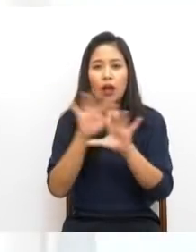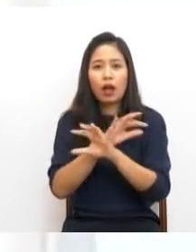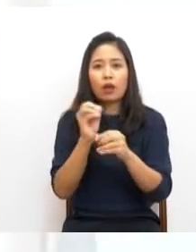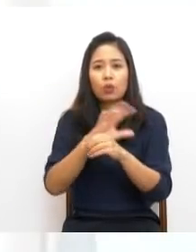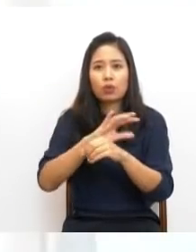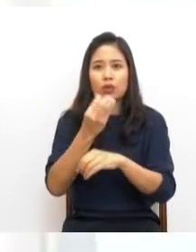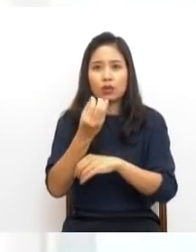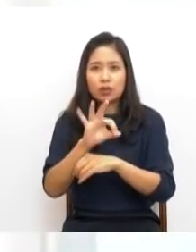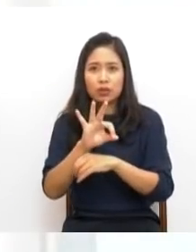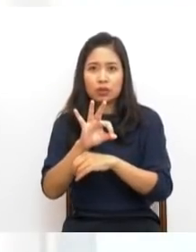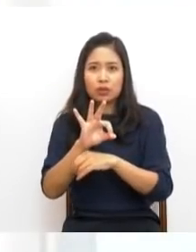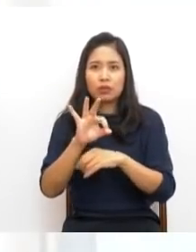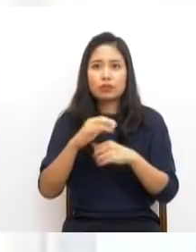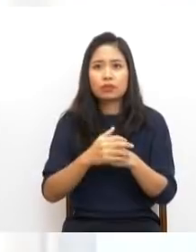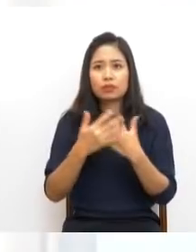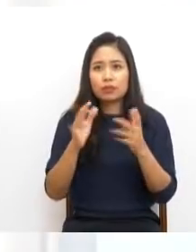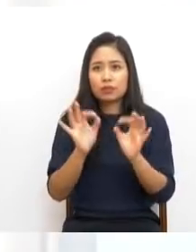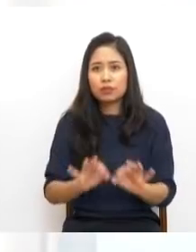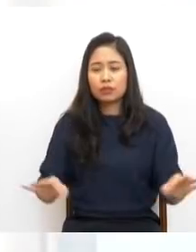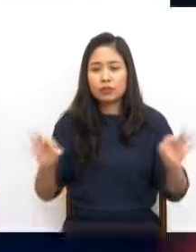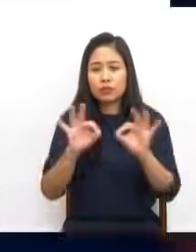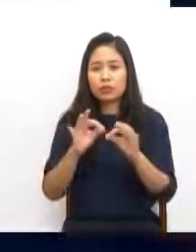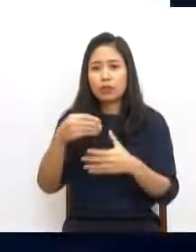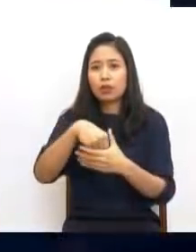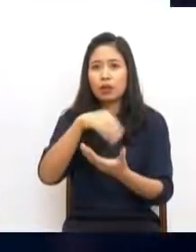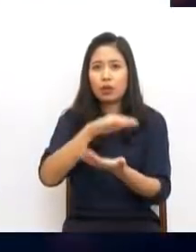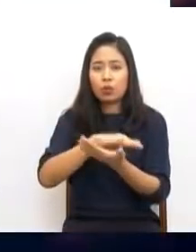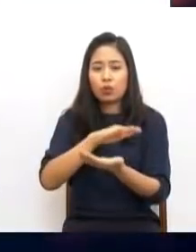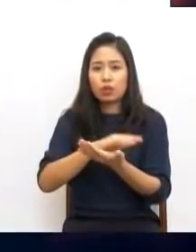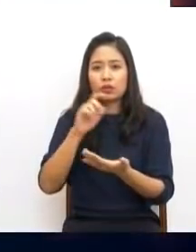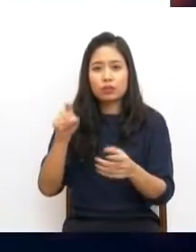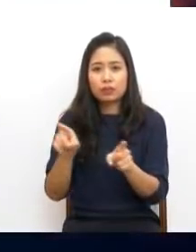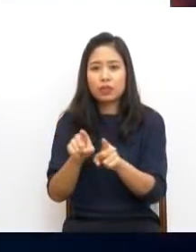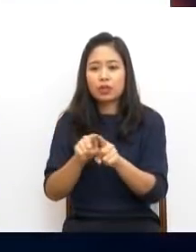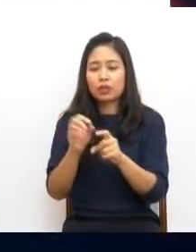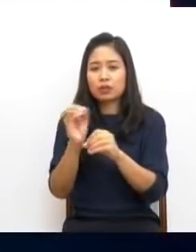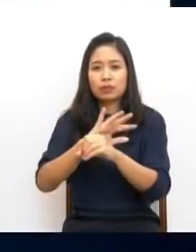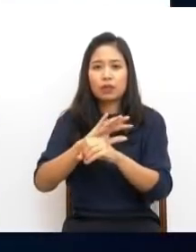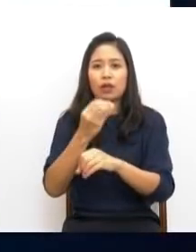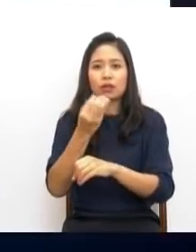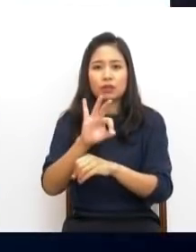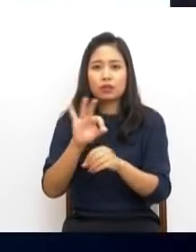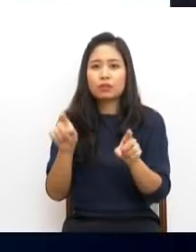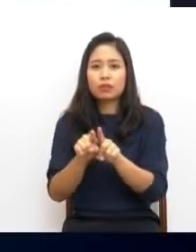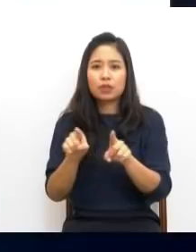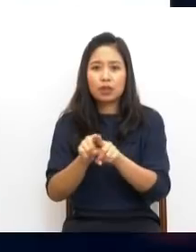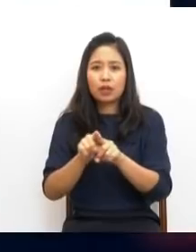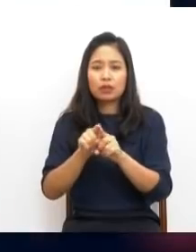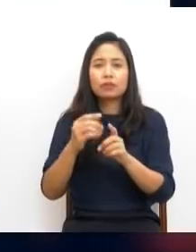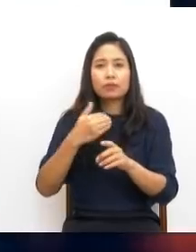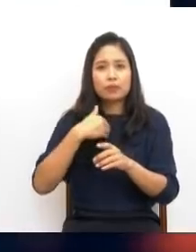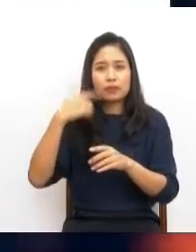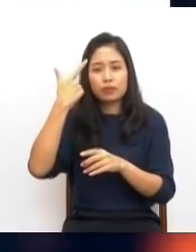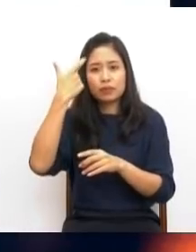ำหรับมาตรการที่สำคัญของภายในโรงเรียนนะคะเช่นเดียวกันกับCOVID-19 เลยค่ะ1ก็คือคัดกรองนะคะ